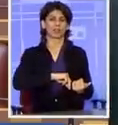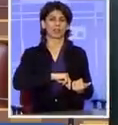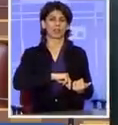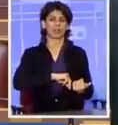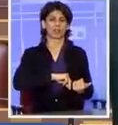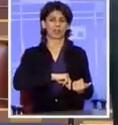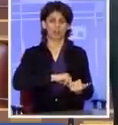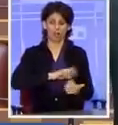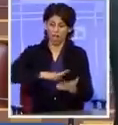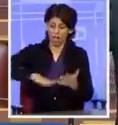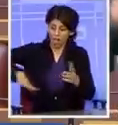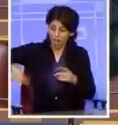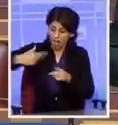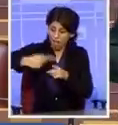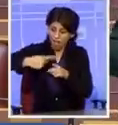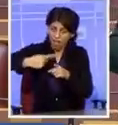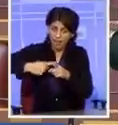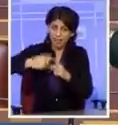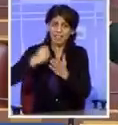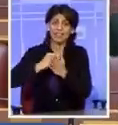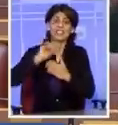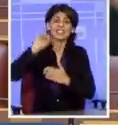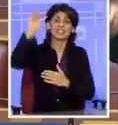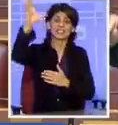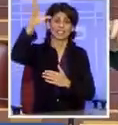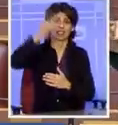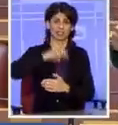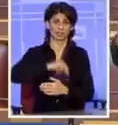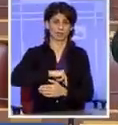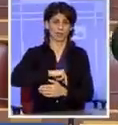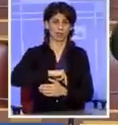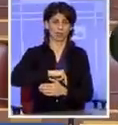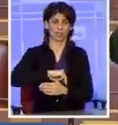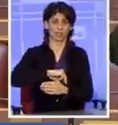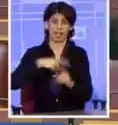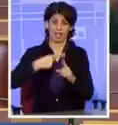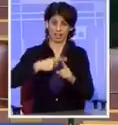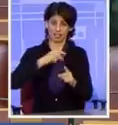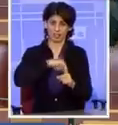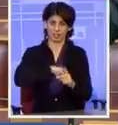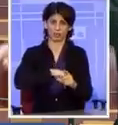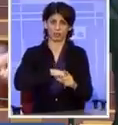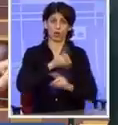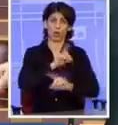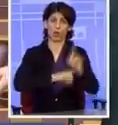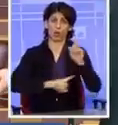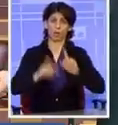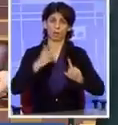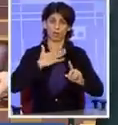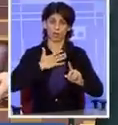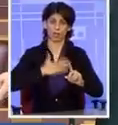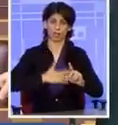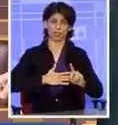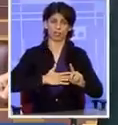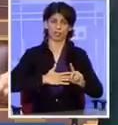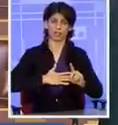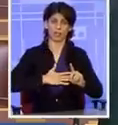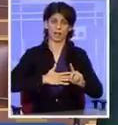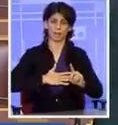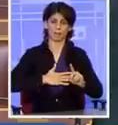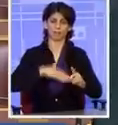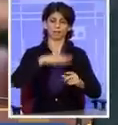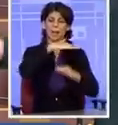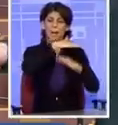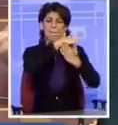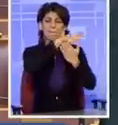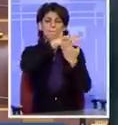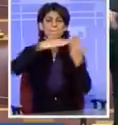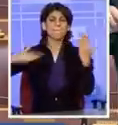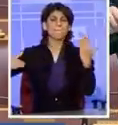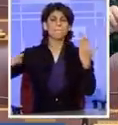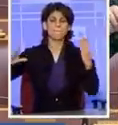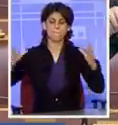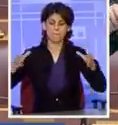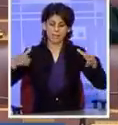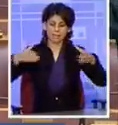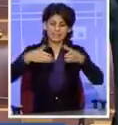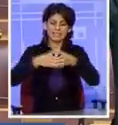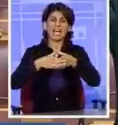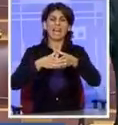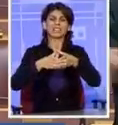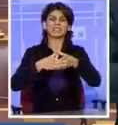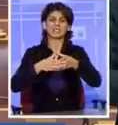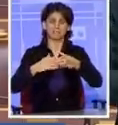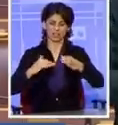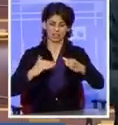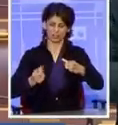ξένα. Ντόπια συμφέροντα άλλων όσων θέλουν να ξεριζωθεί η μεσαία τάξη στη χώρα και να συνεχίσουν να κερδίζουν και